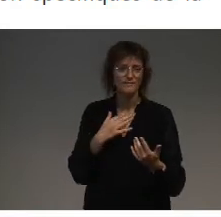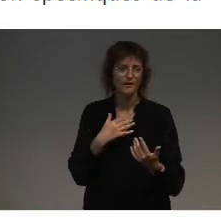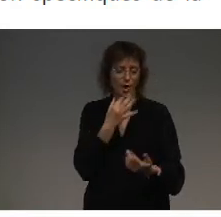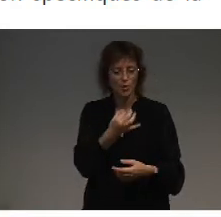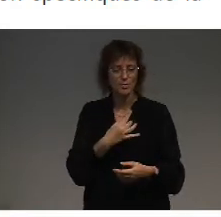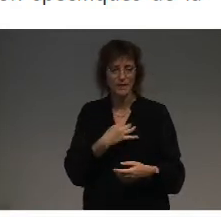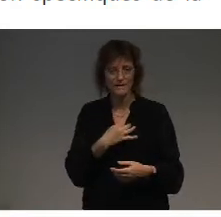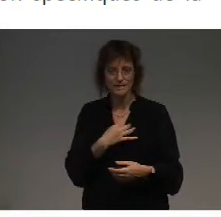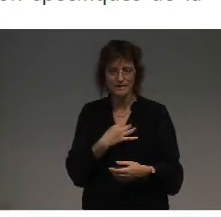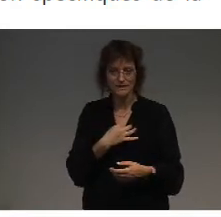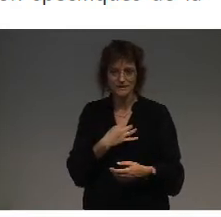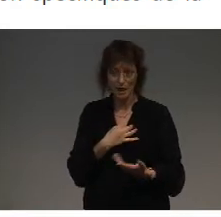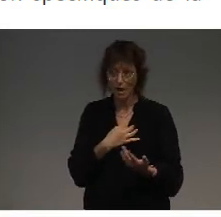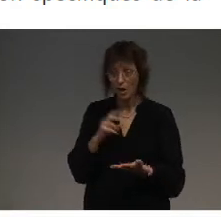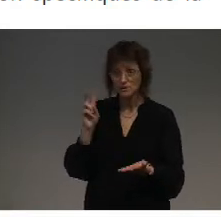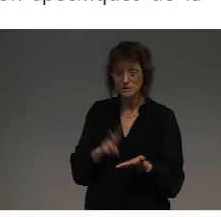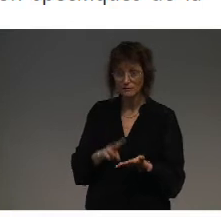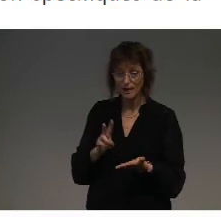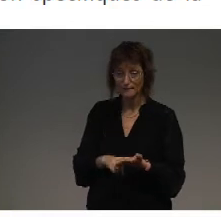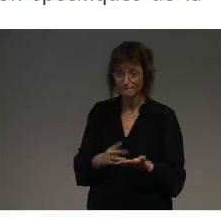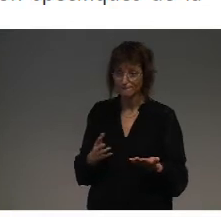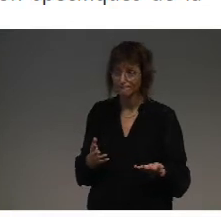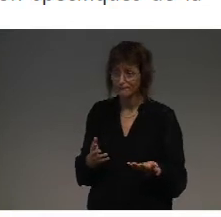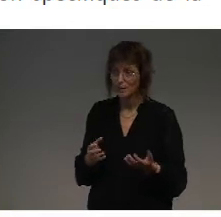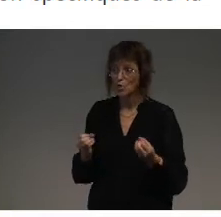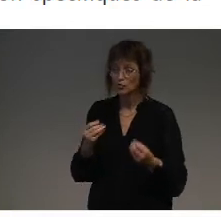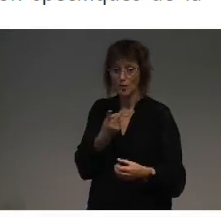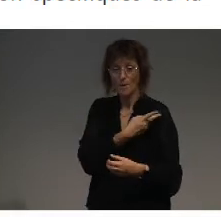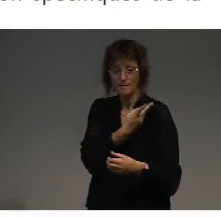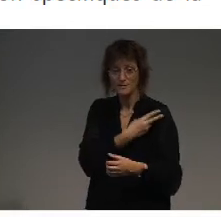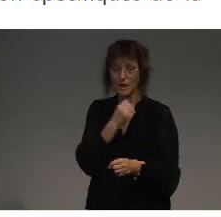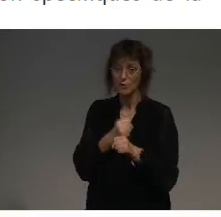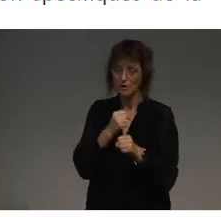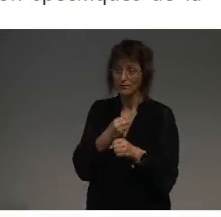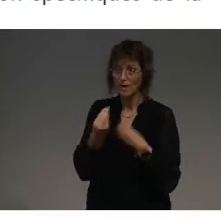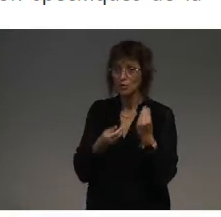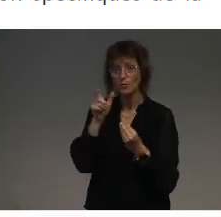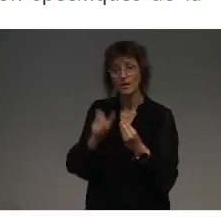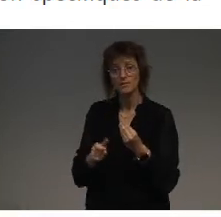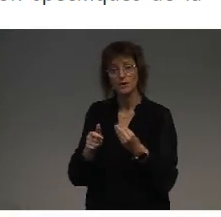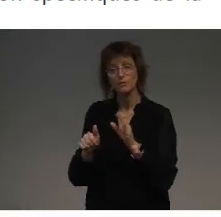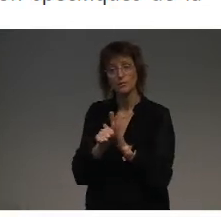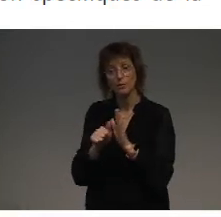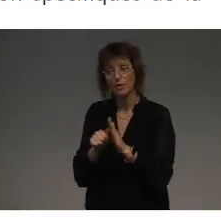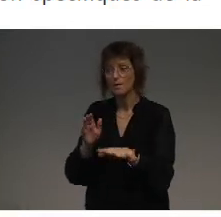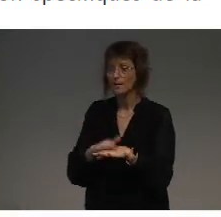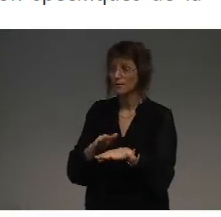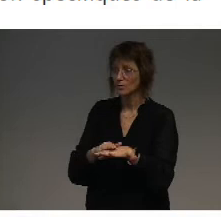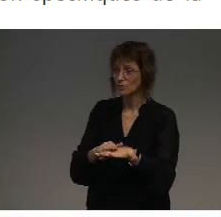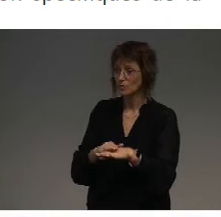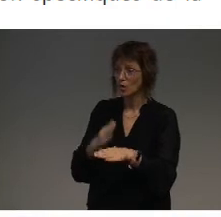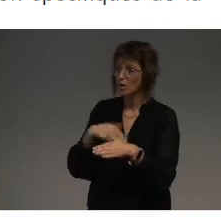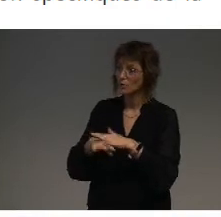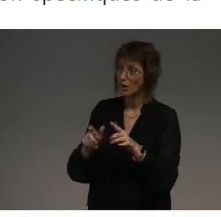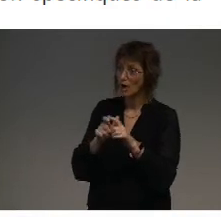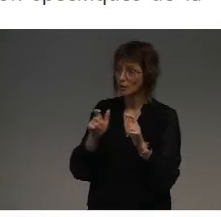ce qui c'est vrai, c'est-à-dire que finalement, la plupart des médecins du travail, ou en tout cas des préventeurs dans les services de prévention de santé au travail, même dans les entreprises,